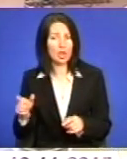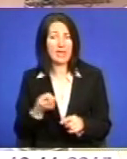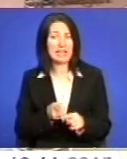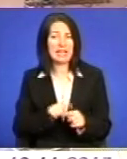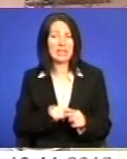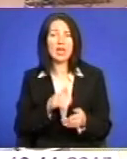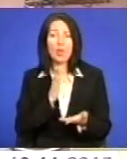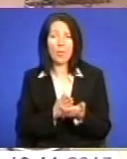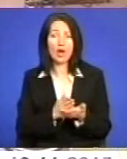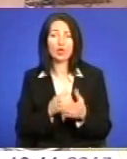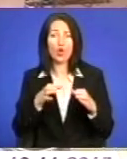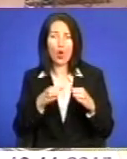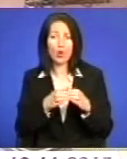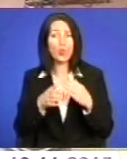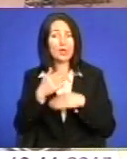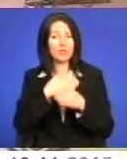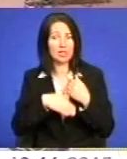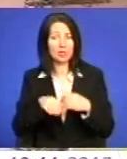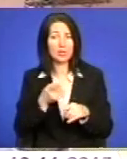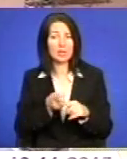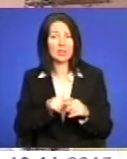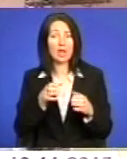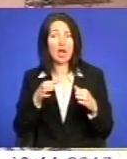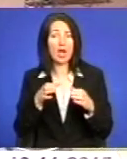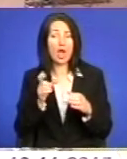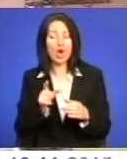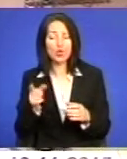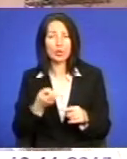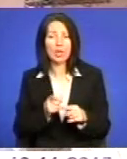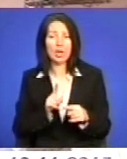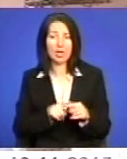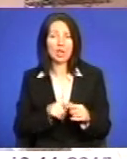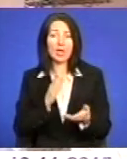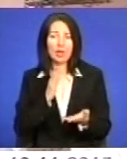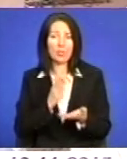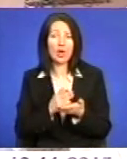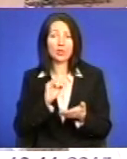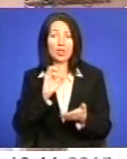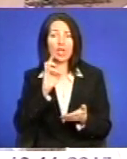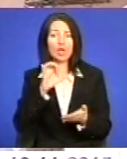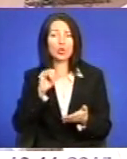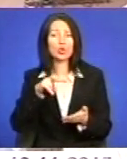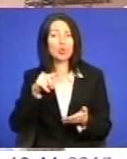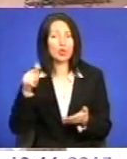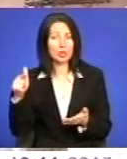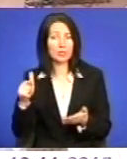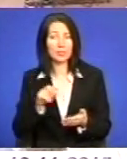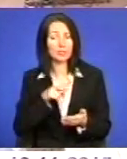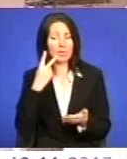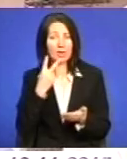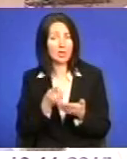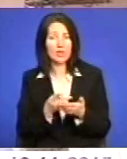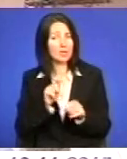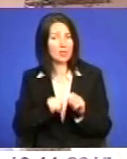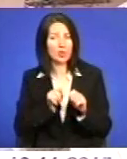які мають групу інвалідності, це люди, які перенесли інсульт. Тобто він не коригував, не дивився свій